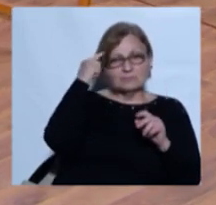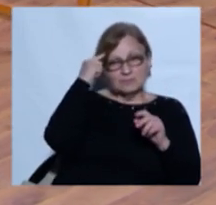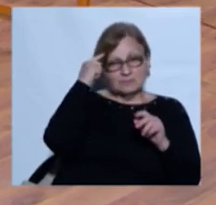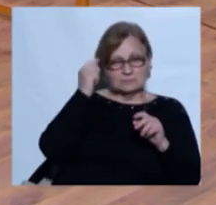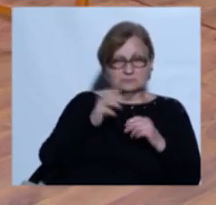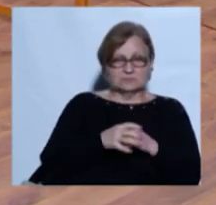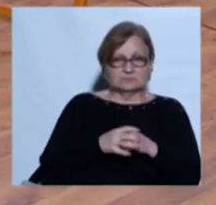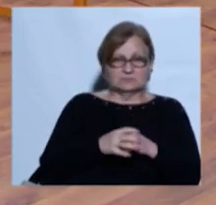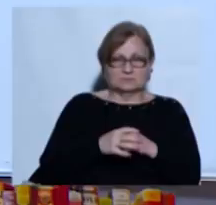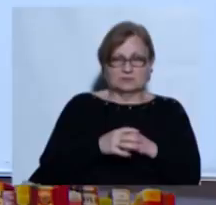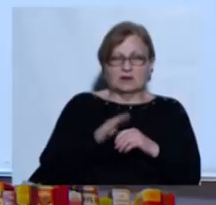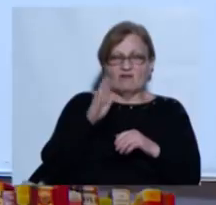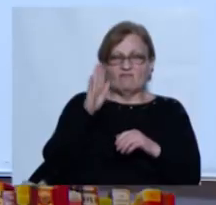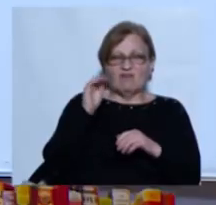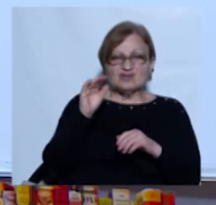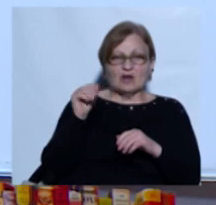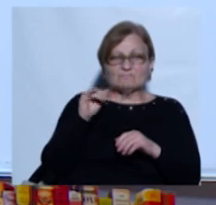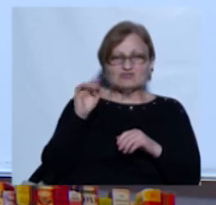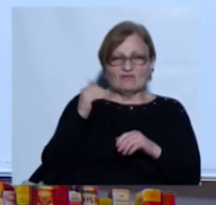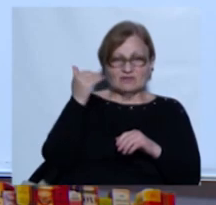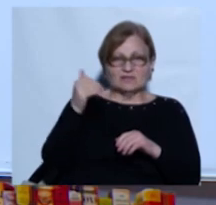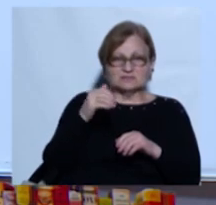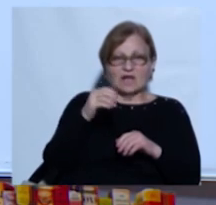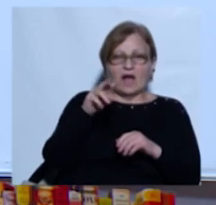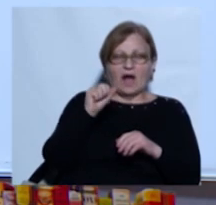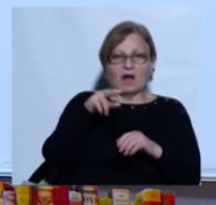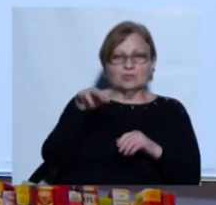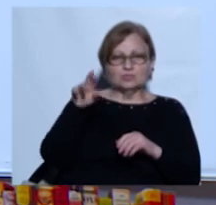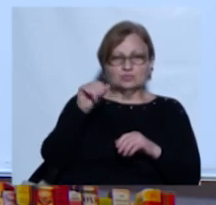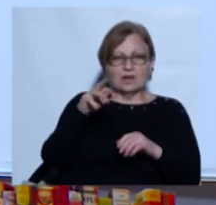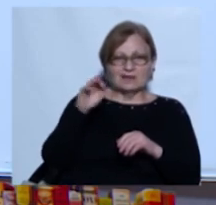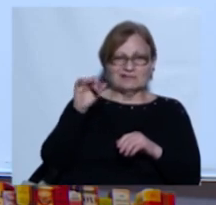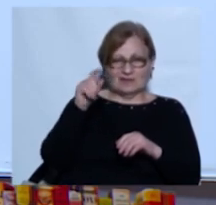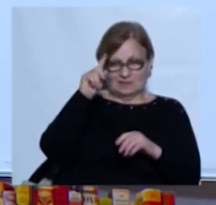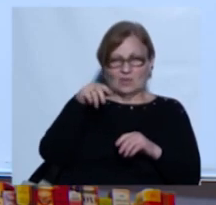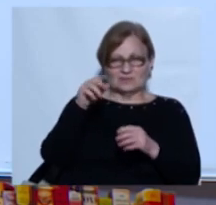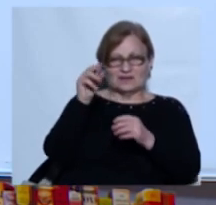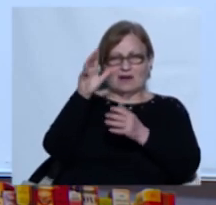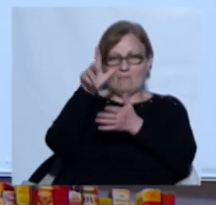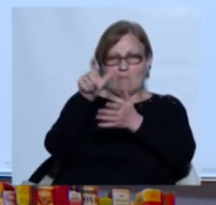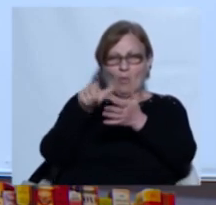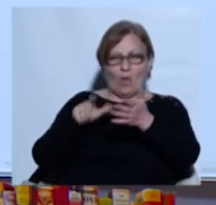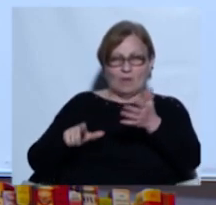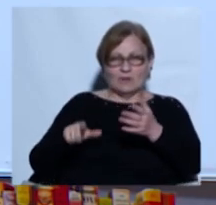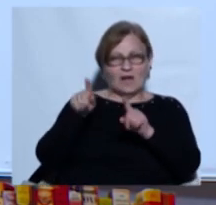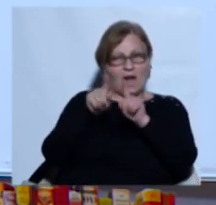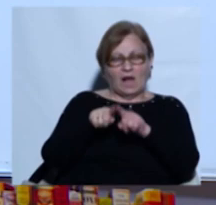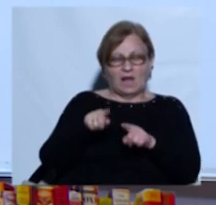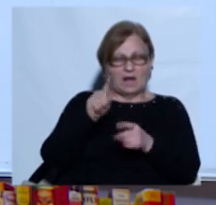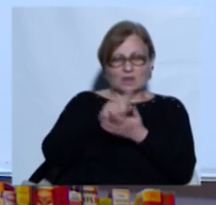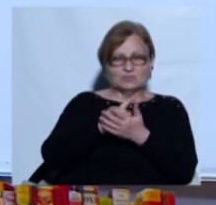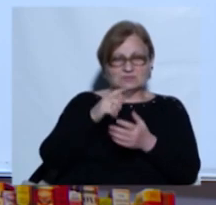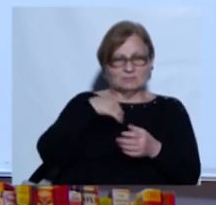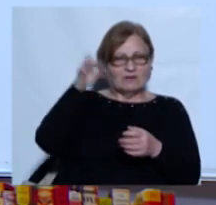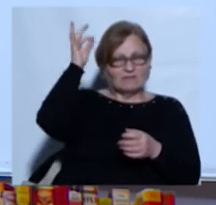და ვაჟებშაულას აუდა ქეთელაური არ ვახსენოთ. საერთოდ ამ ნაწარმოების ხსენება ჩვენ აუცილებლად ბევრჯერ